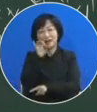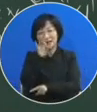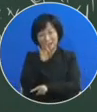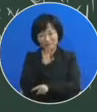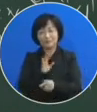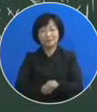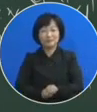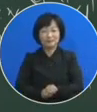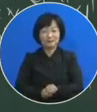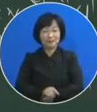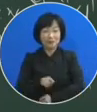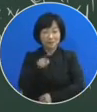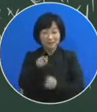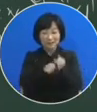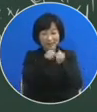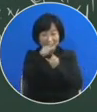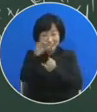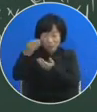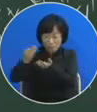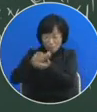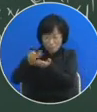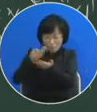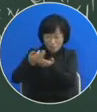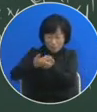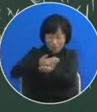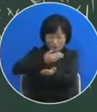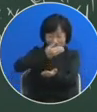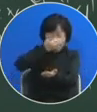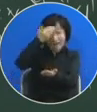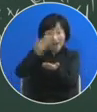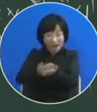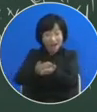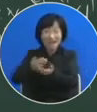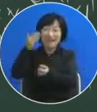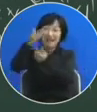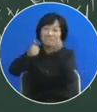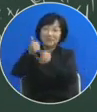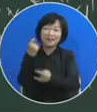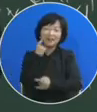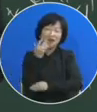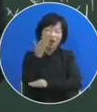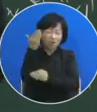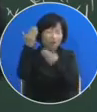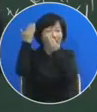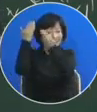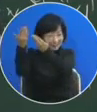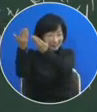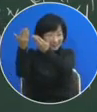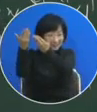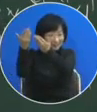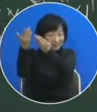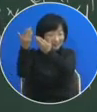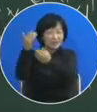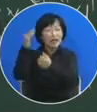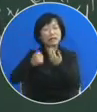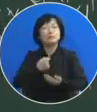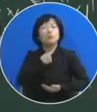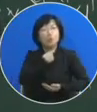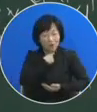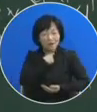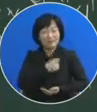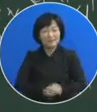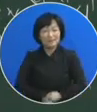많이 벌어서 하나님께 영광 돌리는 게 하나님 뜻이다. That you earning lots of money and giving glory to God through that is God's will for you.